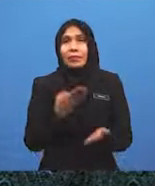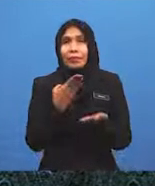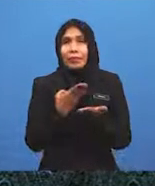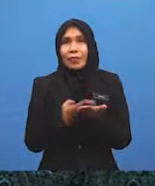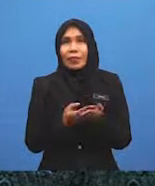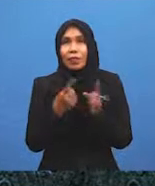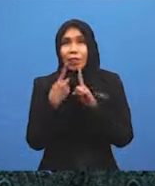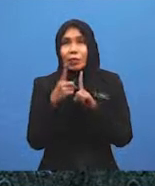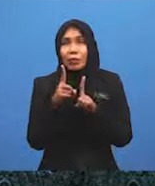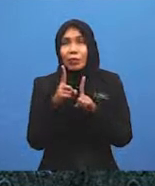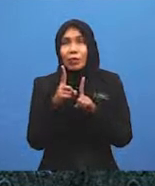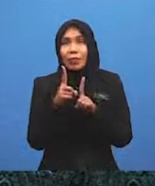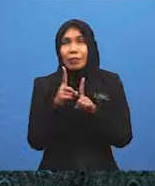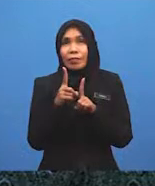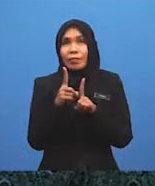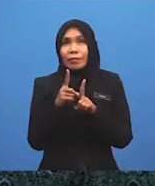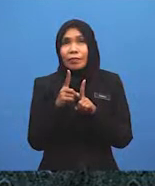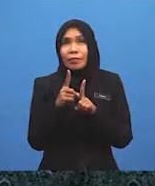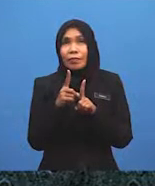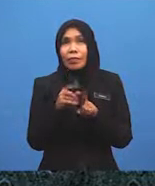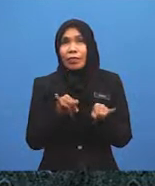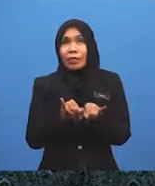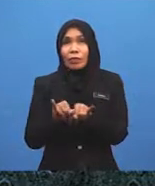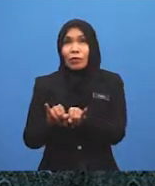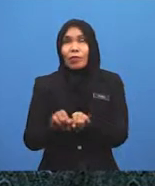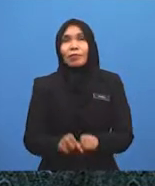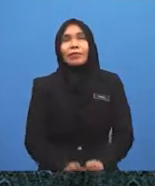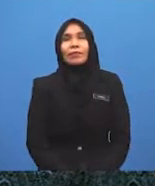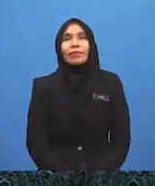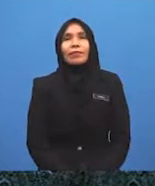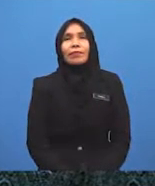Baik, jawapannya ialah sesuai.